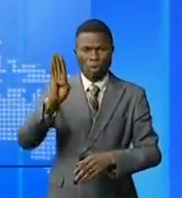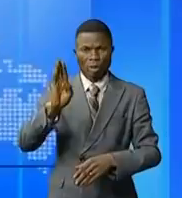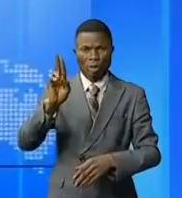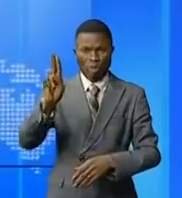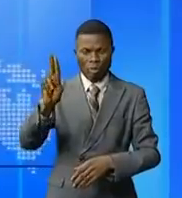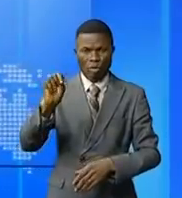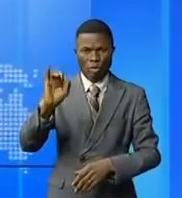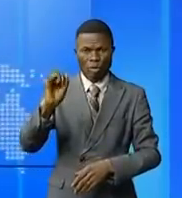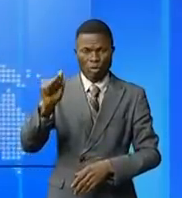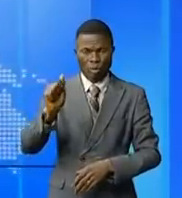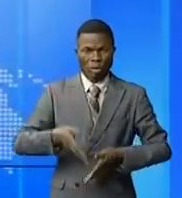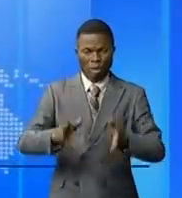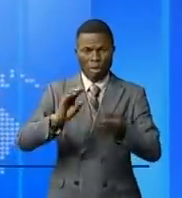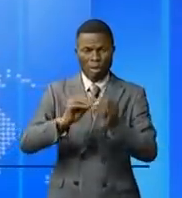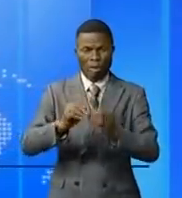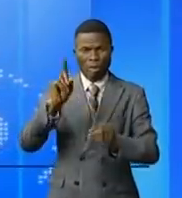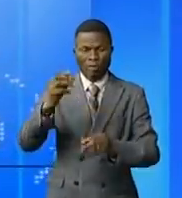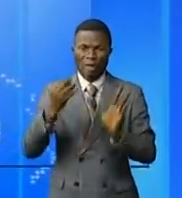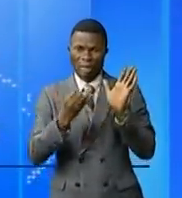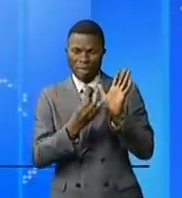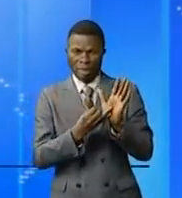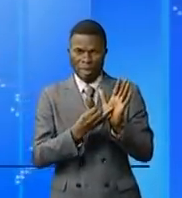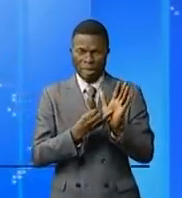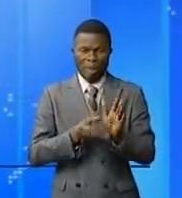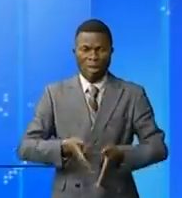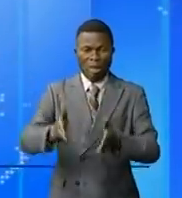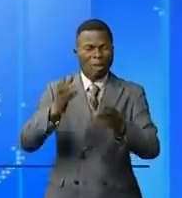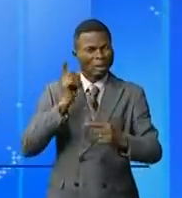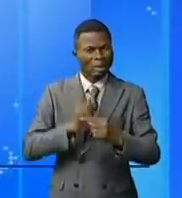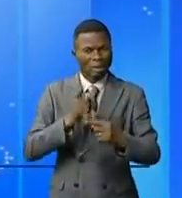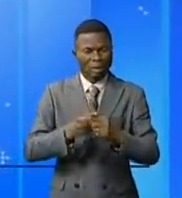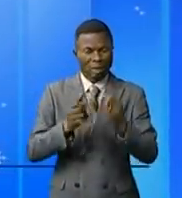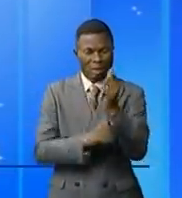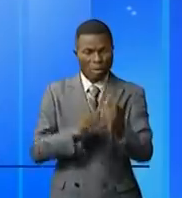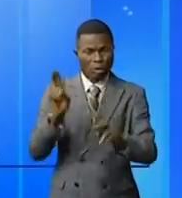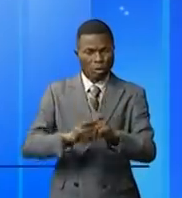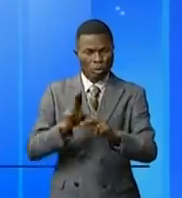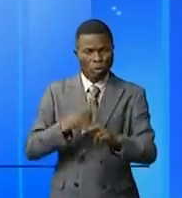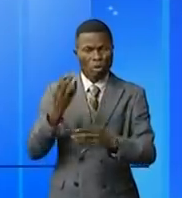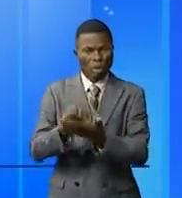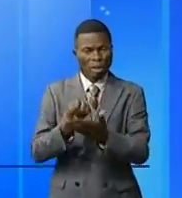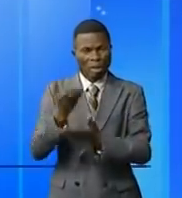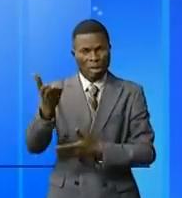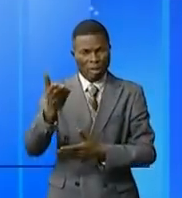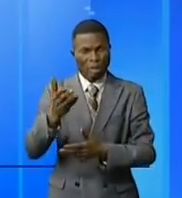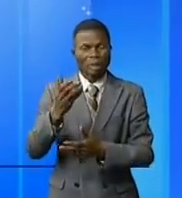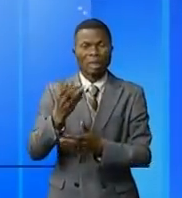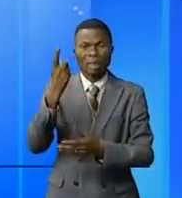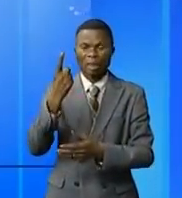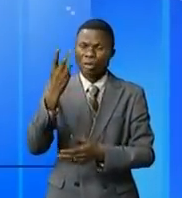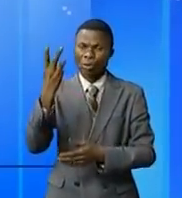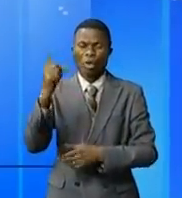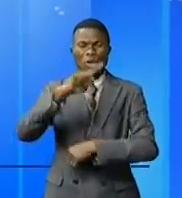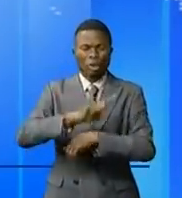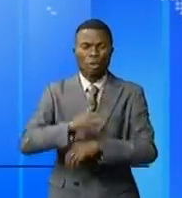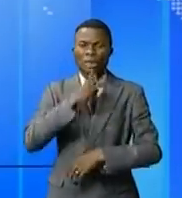la RN27, c'est un parcours des combattants. Les usagers de ce tronçon économique font 1 à 2 jours, voire